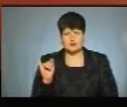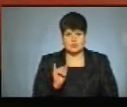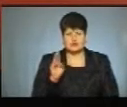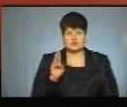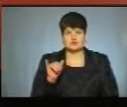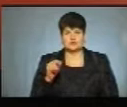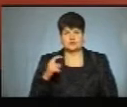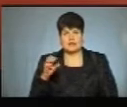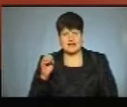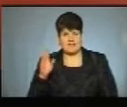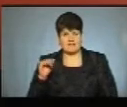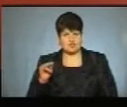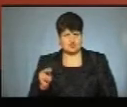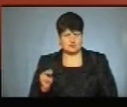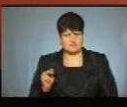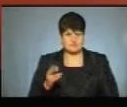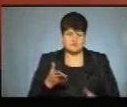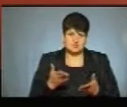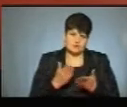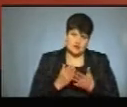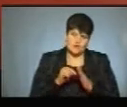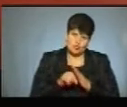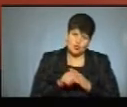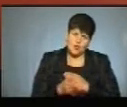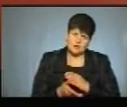підтримуєте таку думку? Чи є в ній якась логіка?